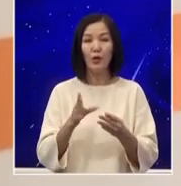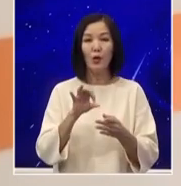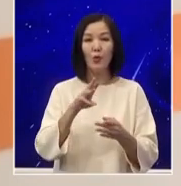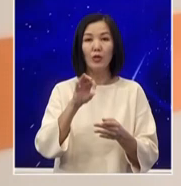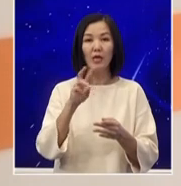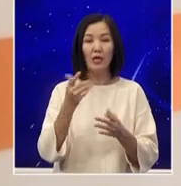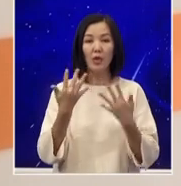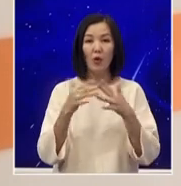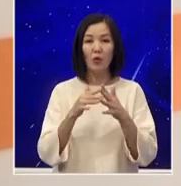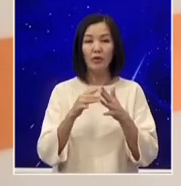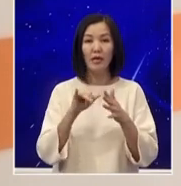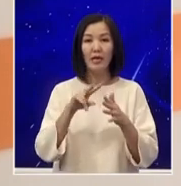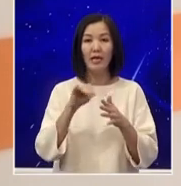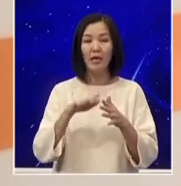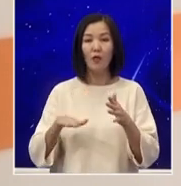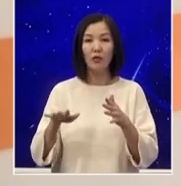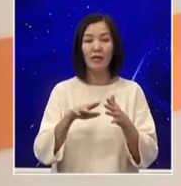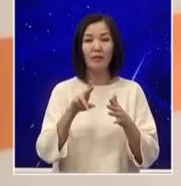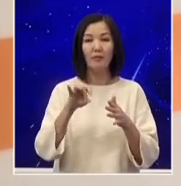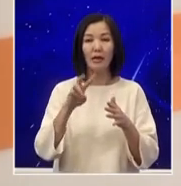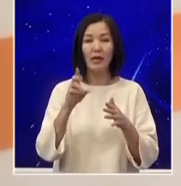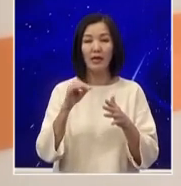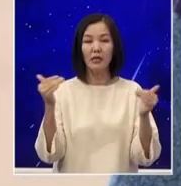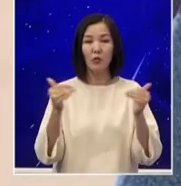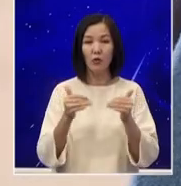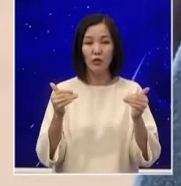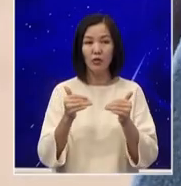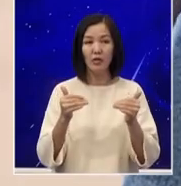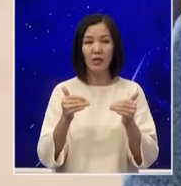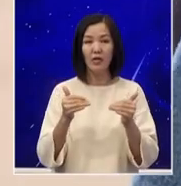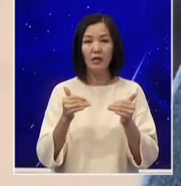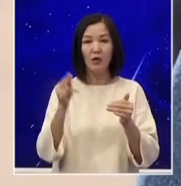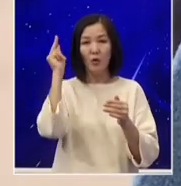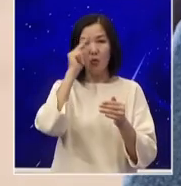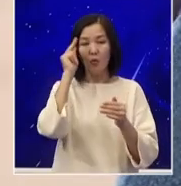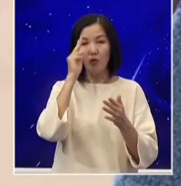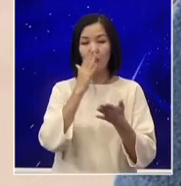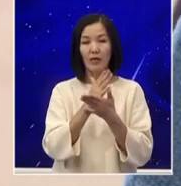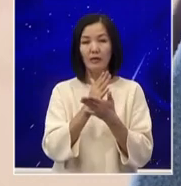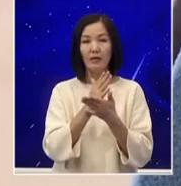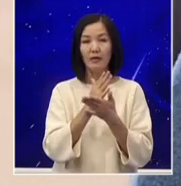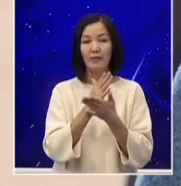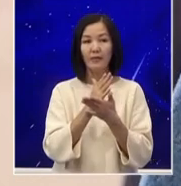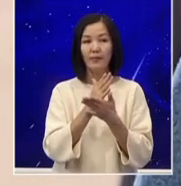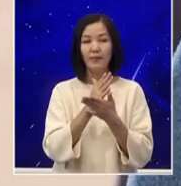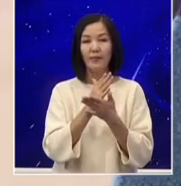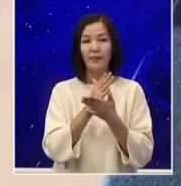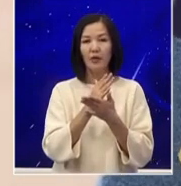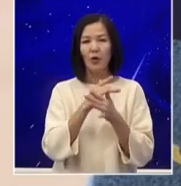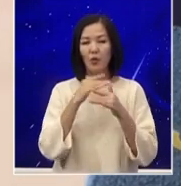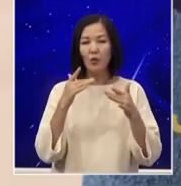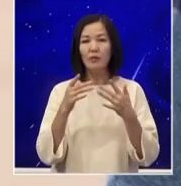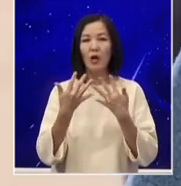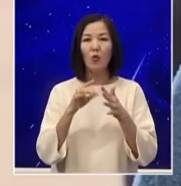ауылындағы Іле аудандағы Прогресс колледжінде сол жерде білімдерін алып жатыр. Көбінше мал